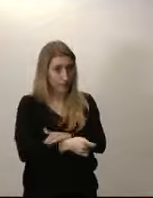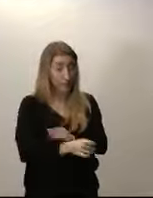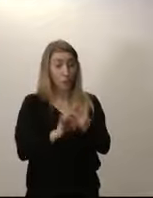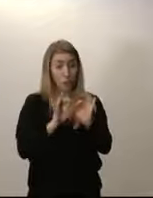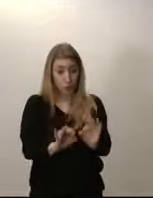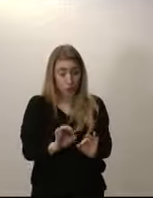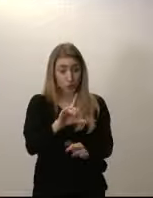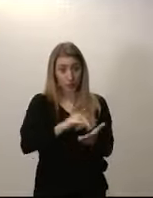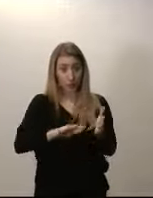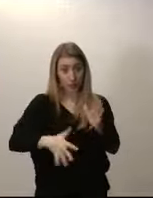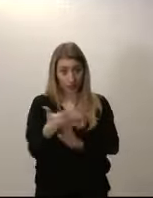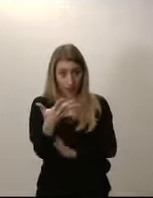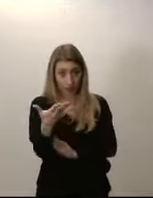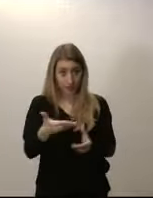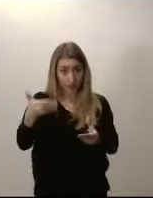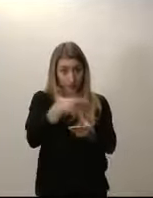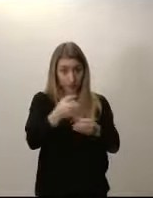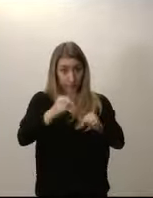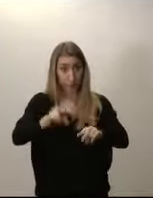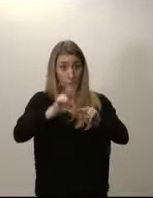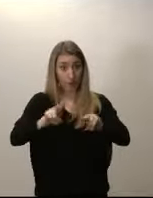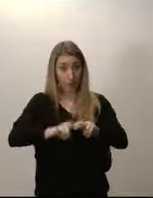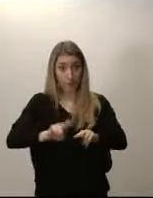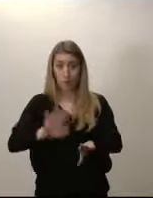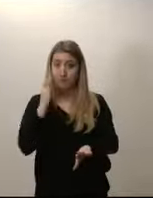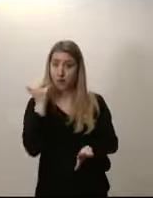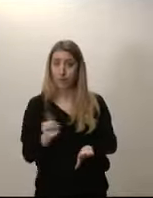2015 d'effectuer les travaux sans avoir recours à l'emprunt.